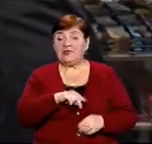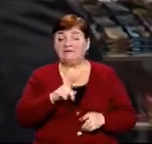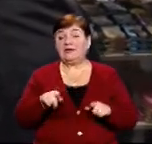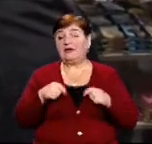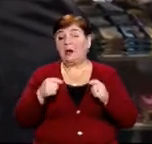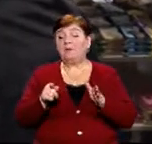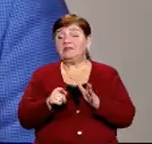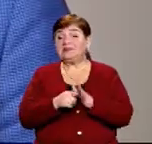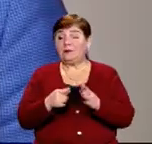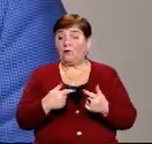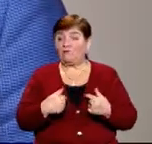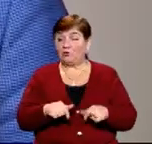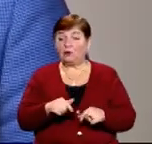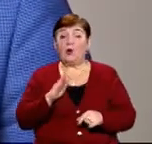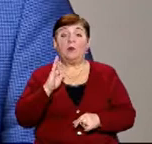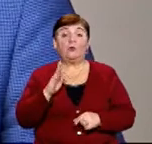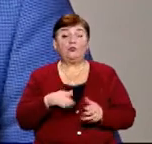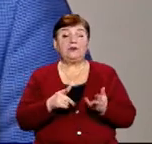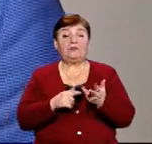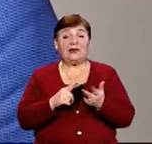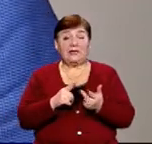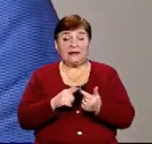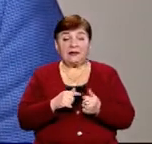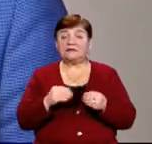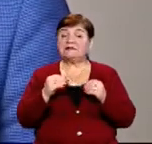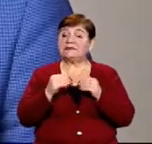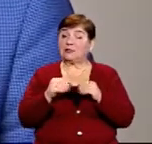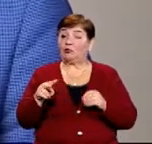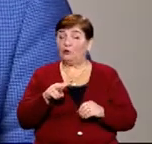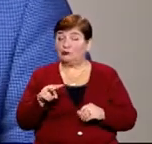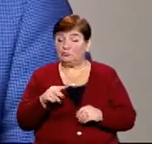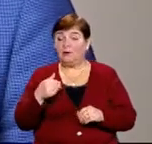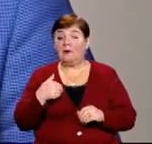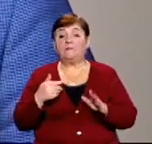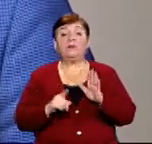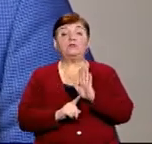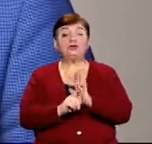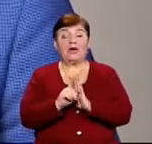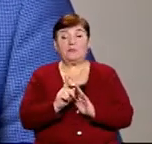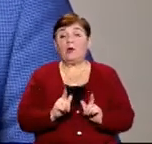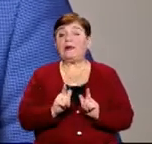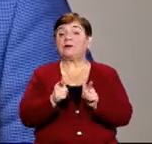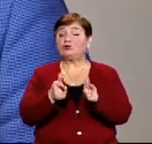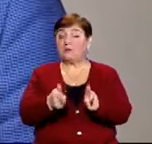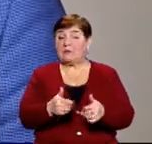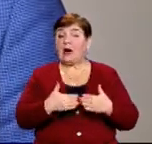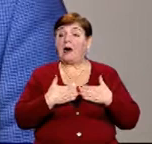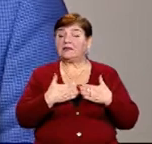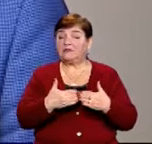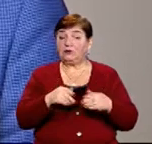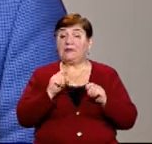даними Пенсійного фонду, будуть такі переліки надані нам. З 10 лютого ми вже починаємо і приступаємо до